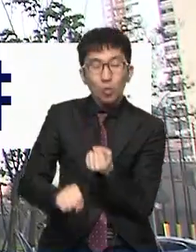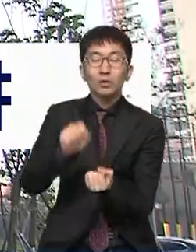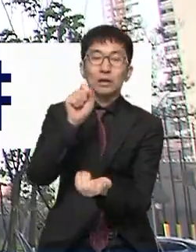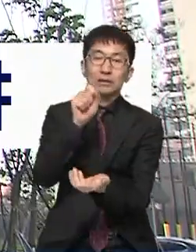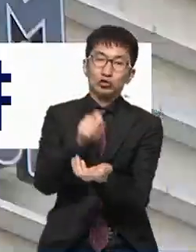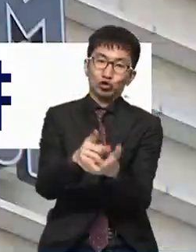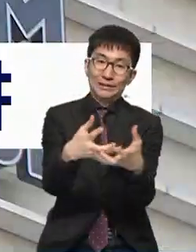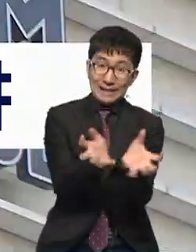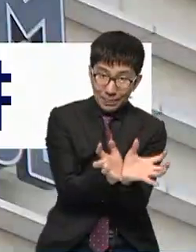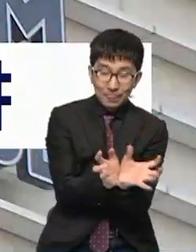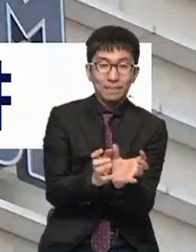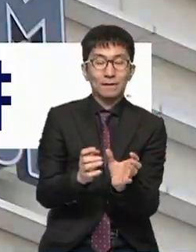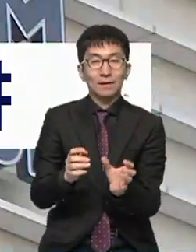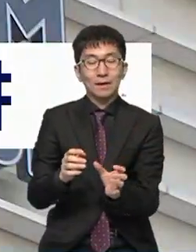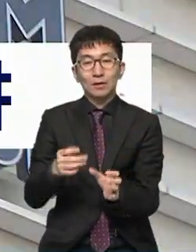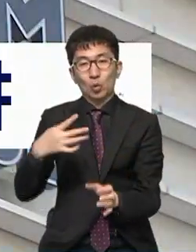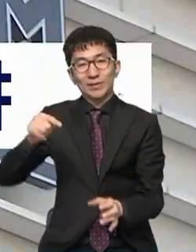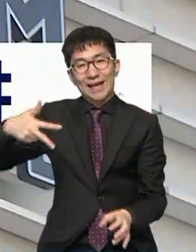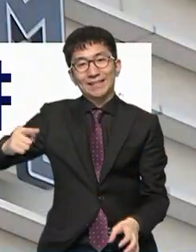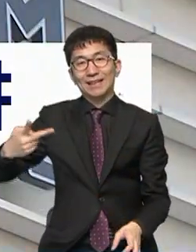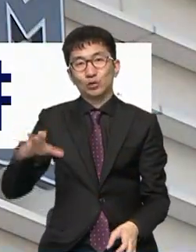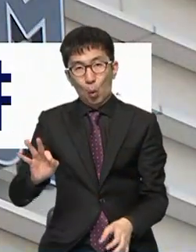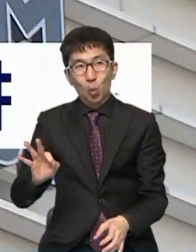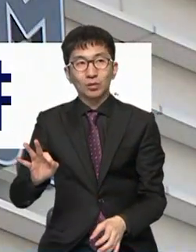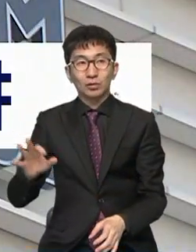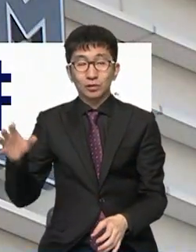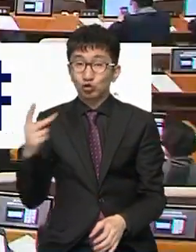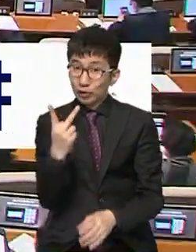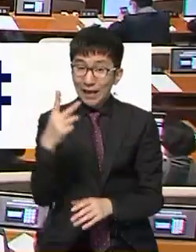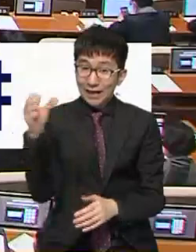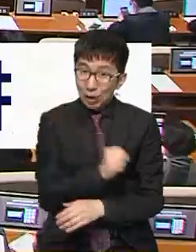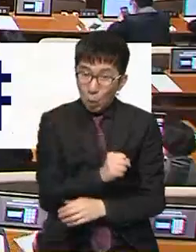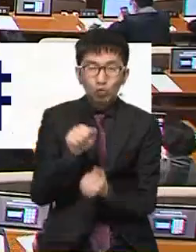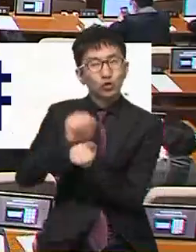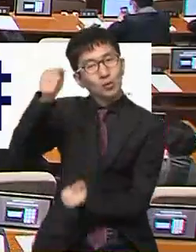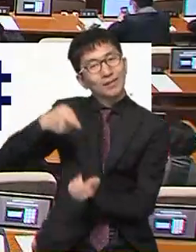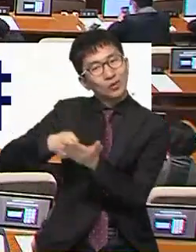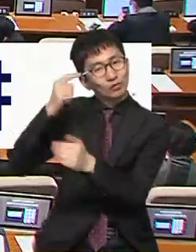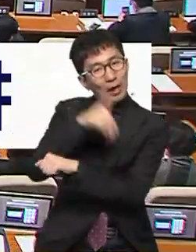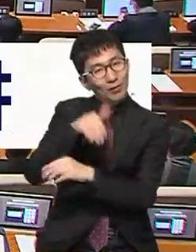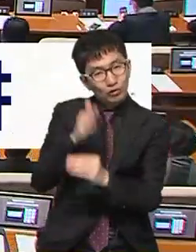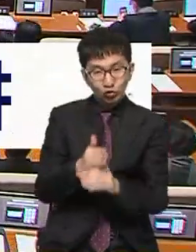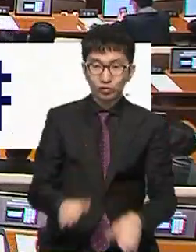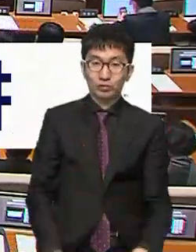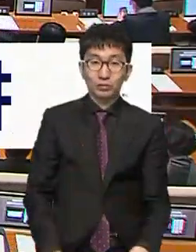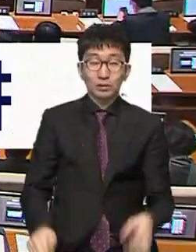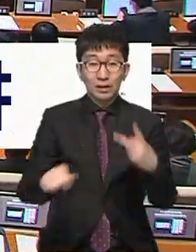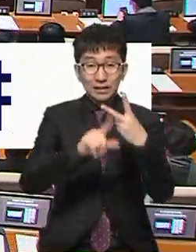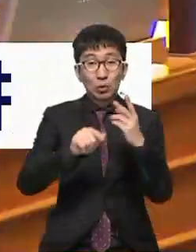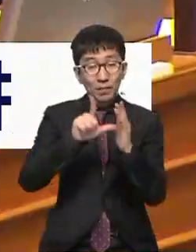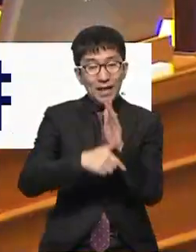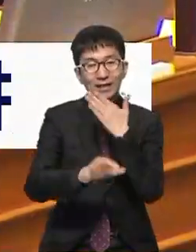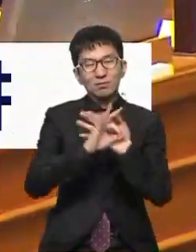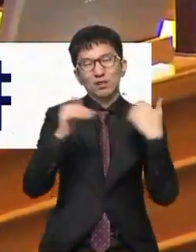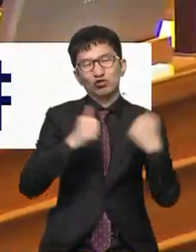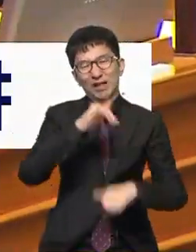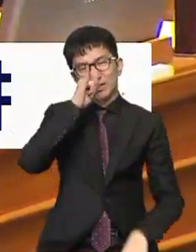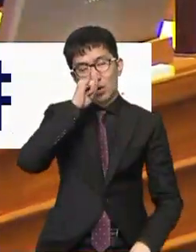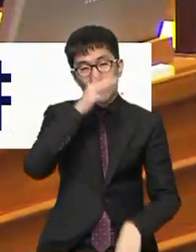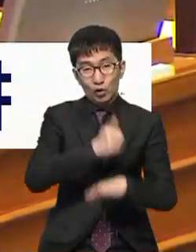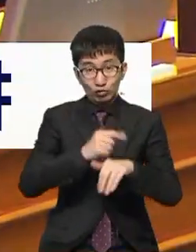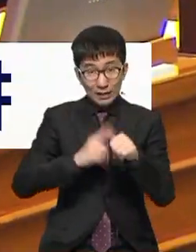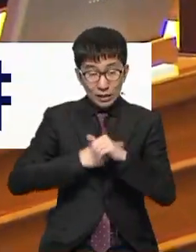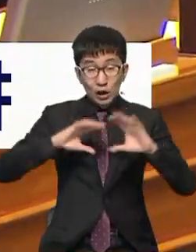건과 묶어 구속영장을 청구한다는 방침입니다. 이 경우 2월에도 임시국회가 열리는 만큼